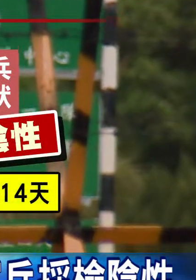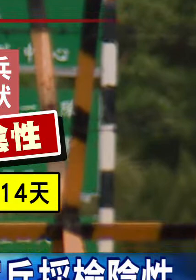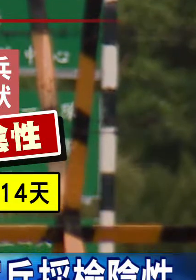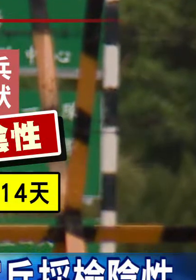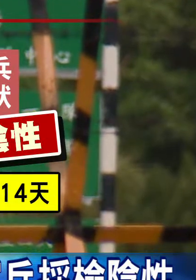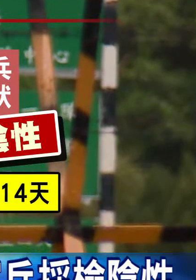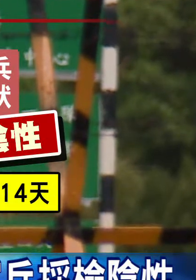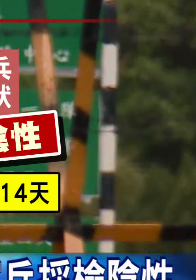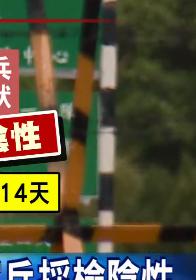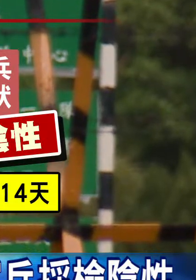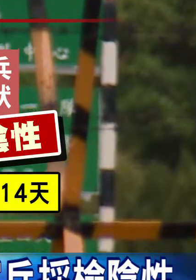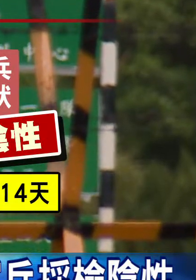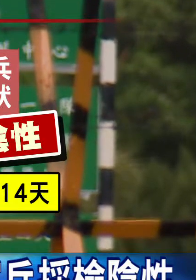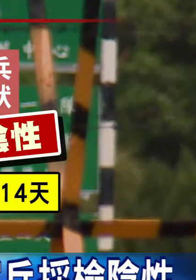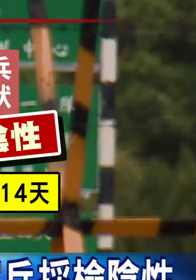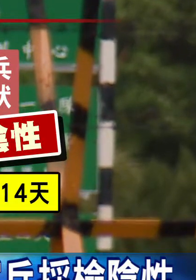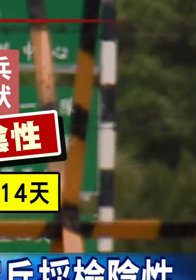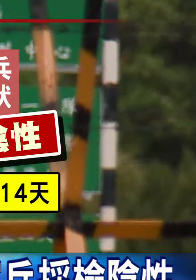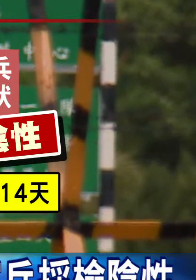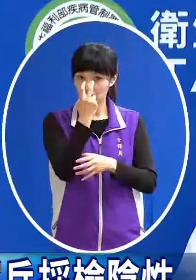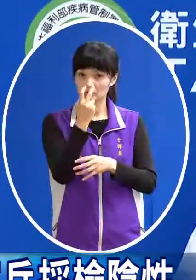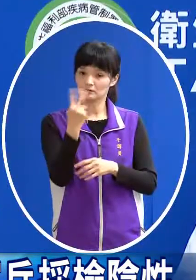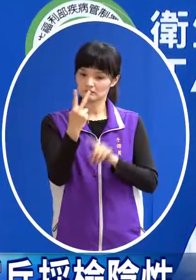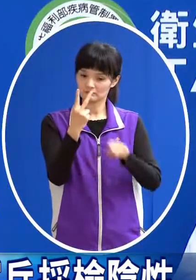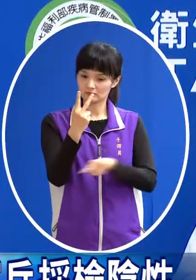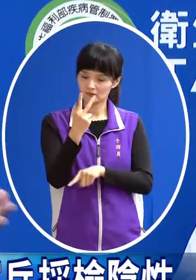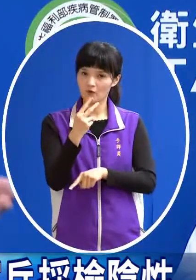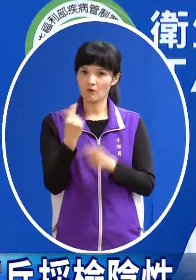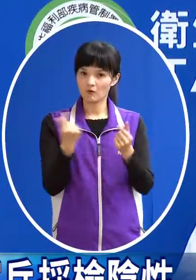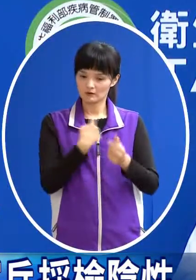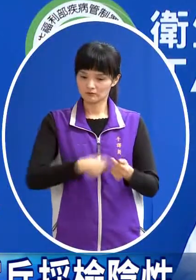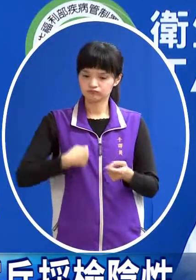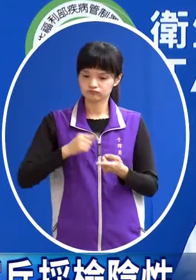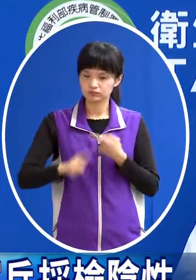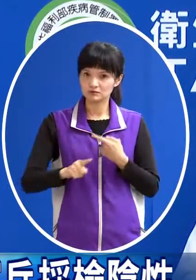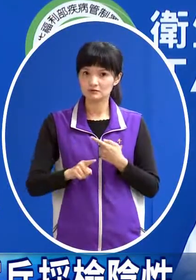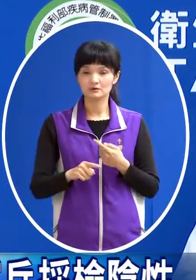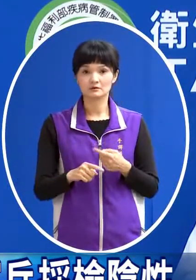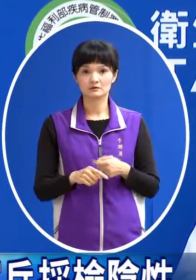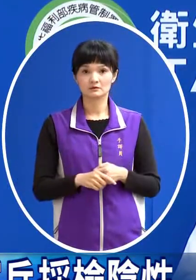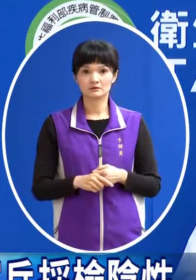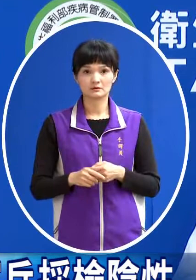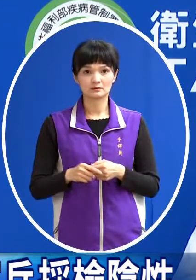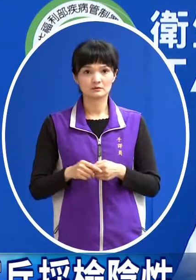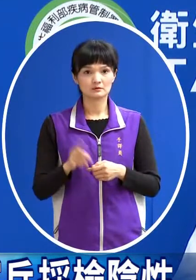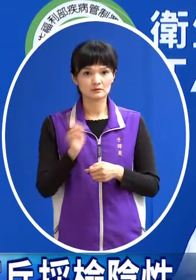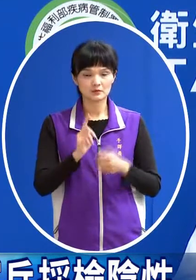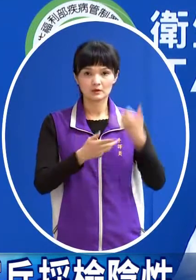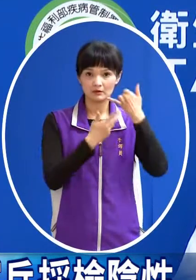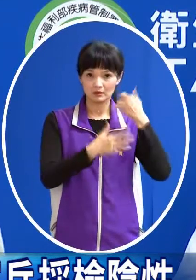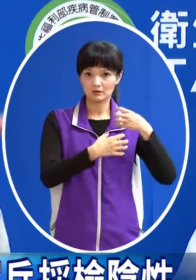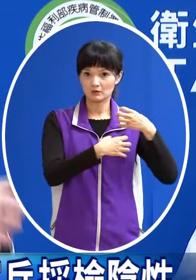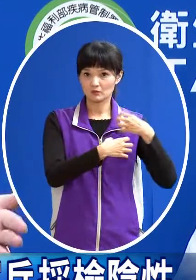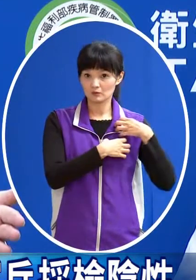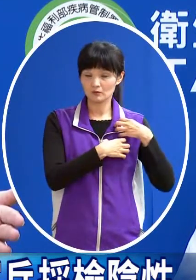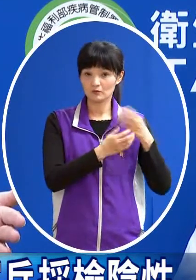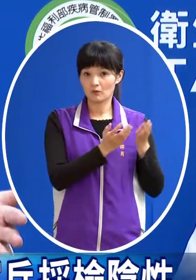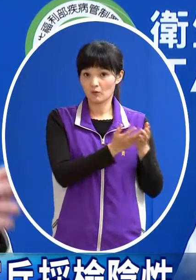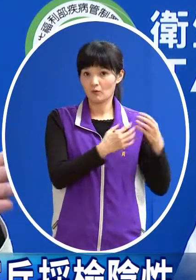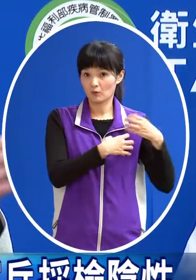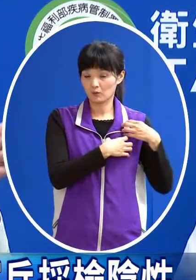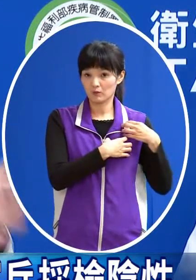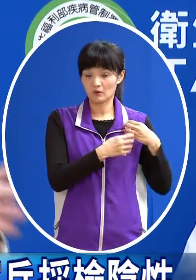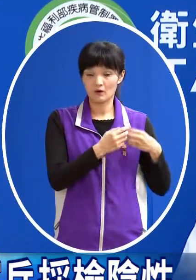让他们先居家自主管理14天。 那没有所谓陆军传到海，这海军传到陆